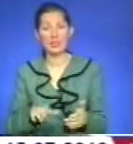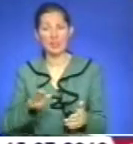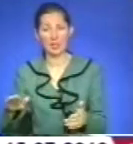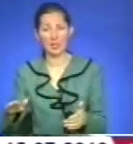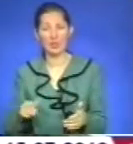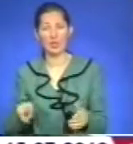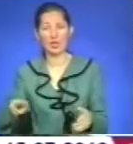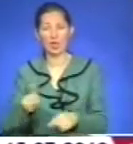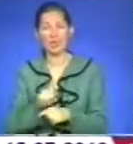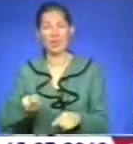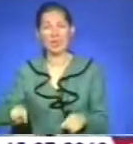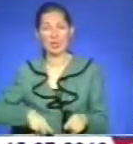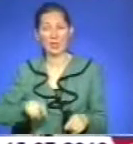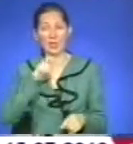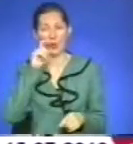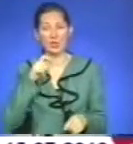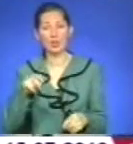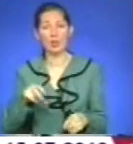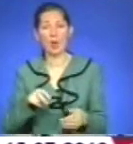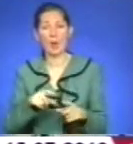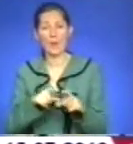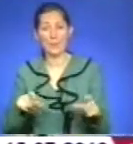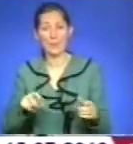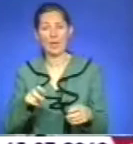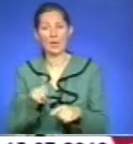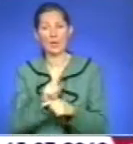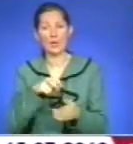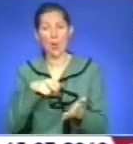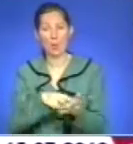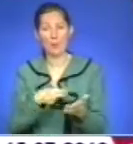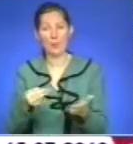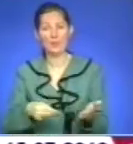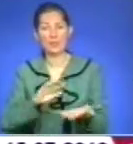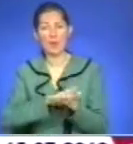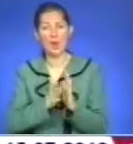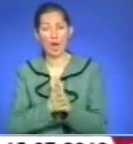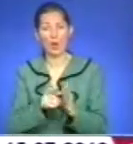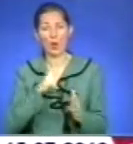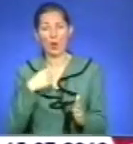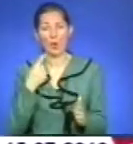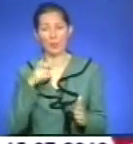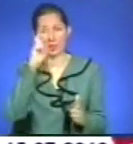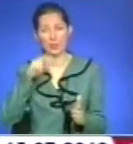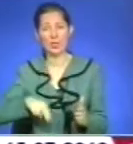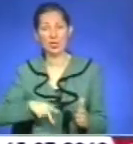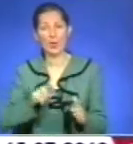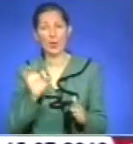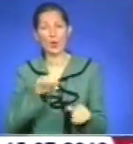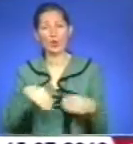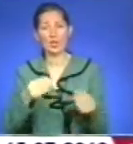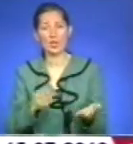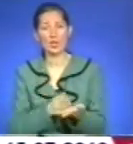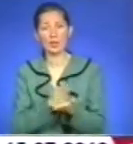українського державного підприємства «Укрпошта» підписала меморандум з облдержадміністрацією про надання адміністративних послуг у